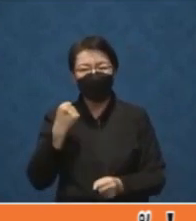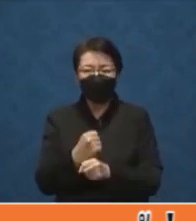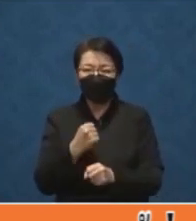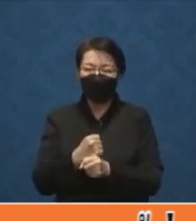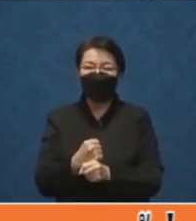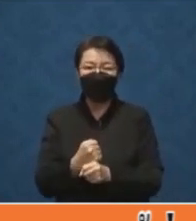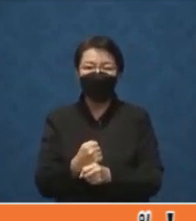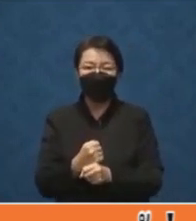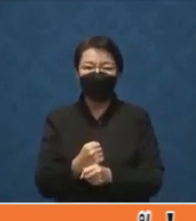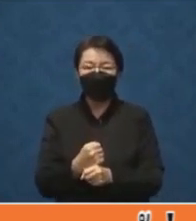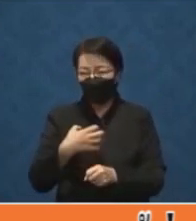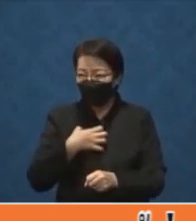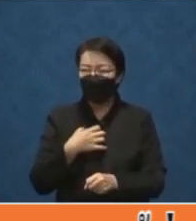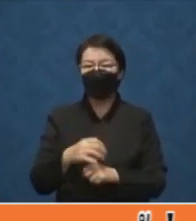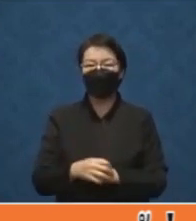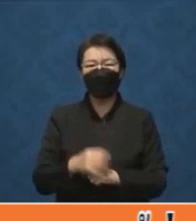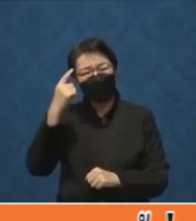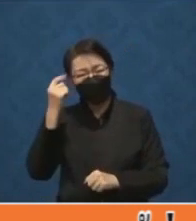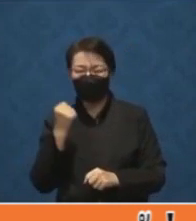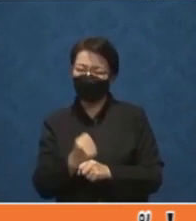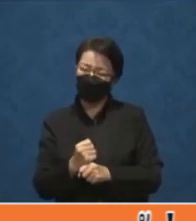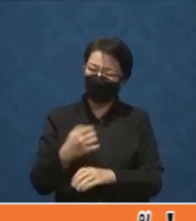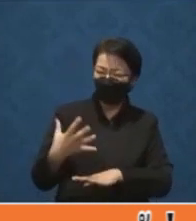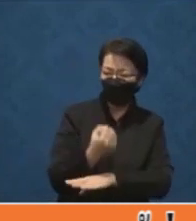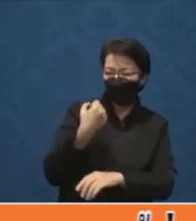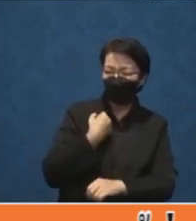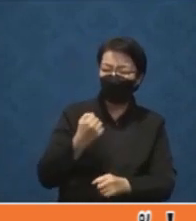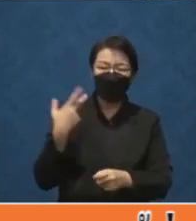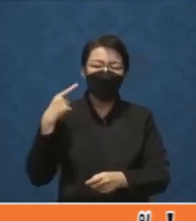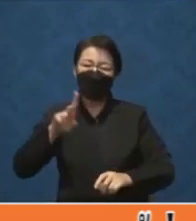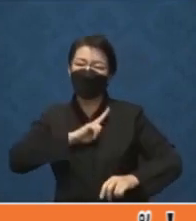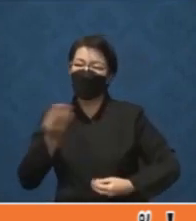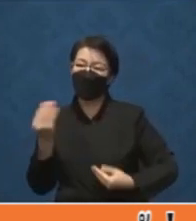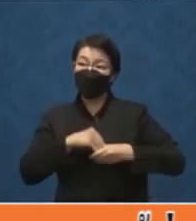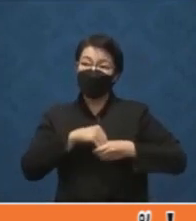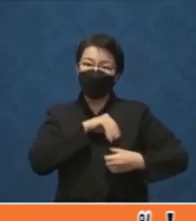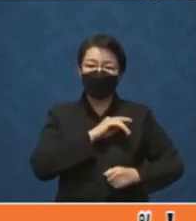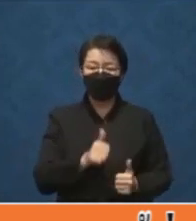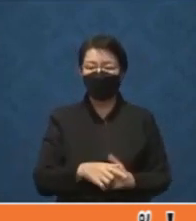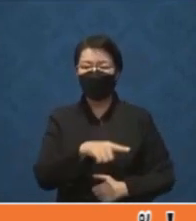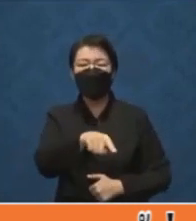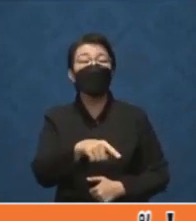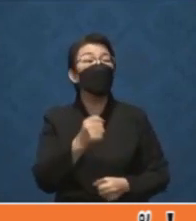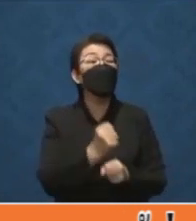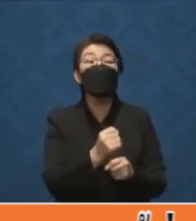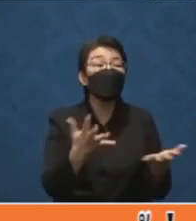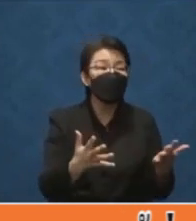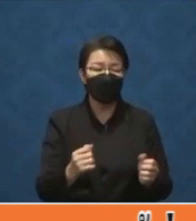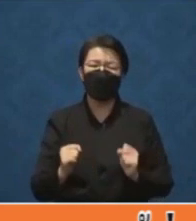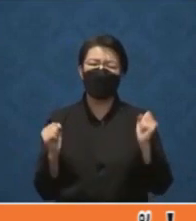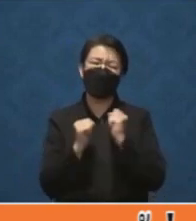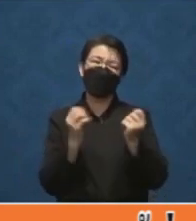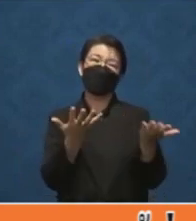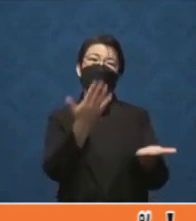ากคงอำนาจล้นเกินไว้เพื่อที่จะได้ดีดนิ้วได้ตามสะดวกก็ไม่มีเหตุผลอะไรที่จะต้องหวาด